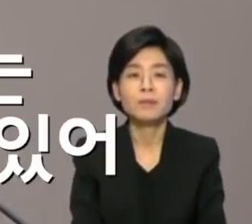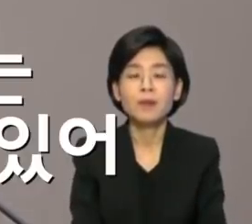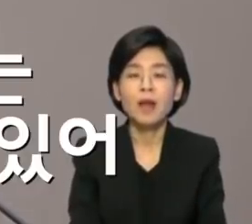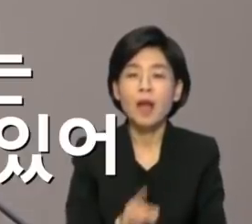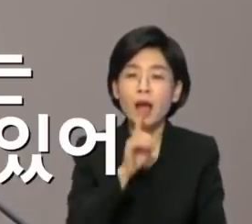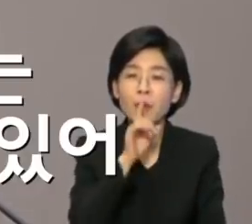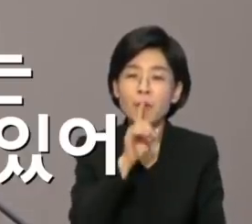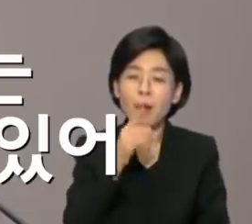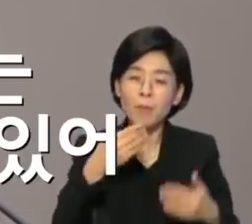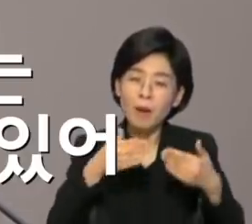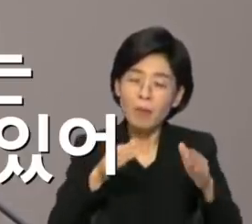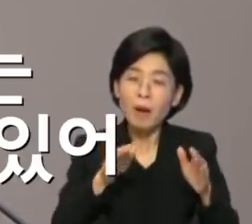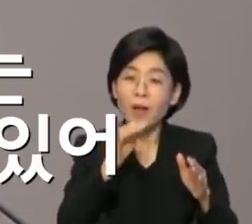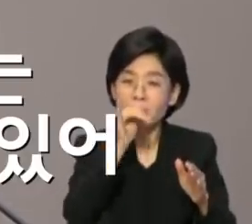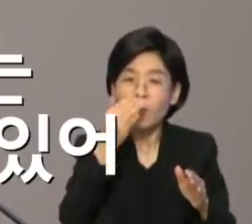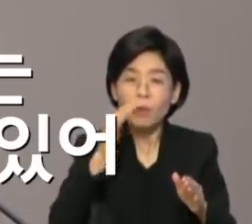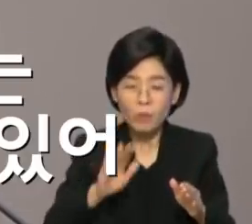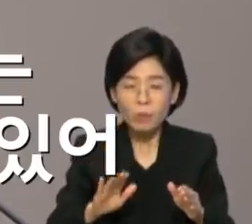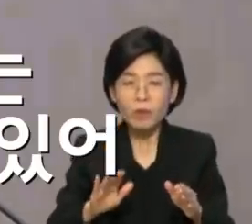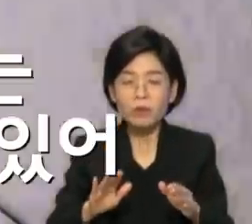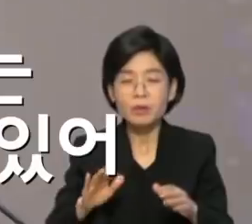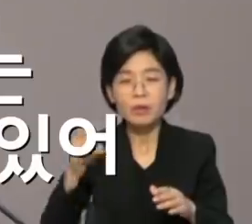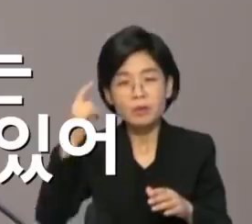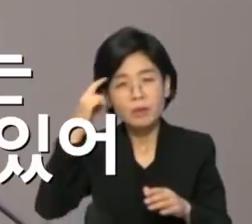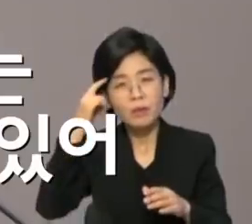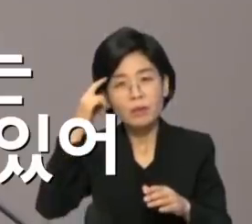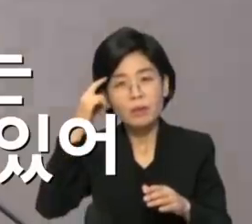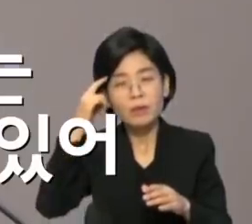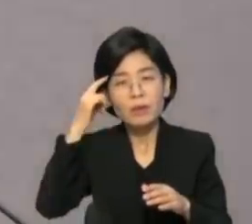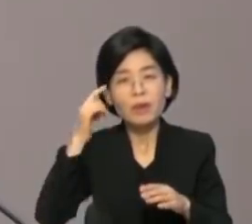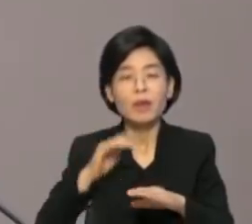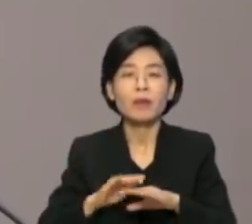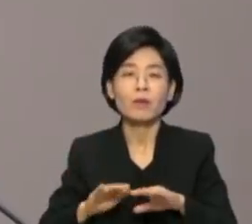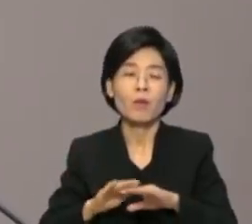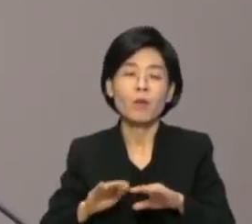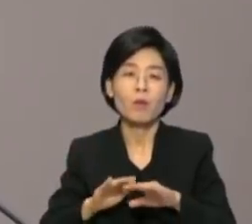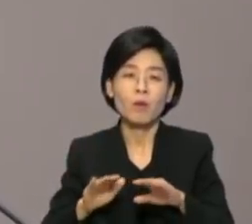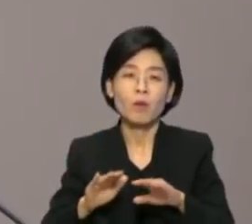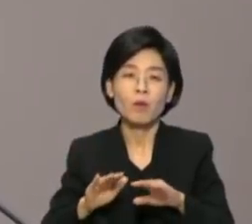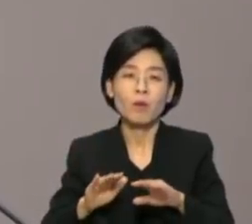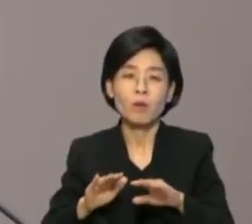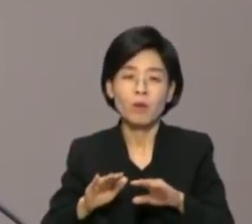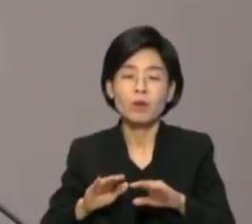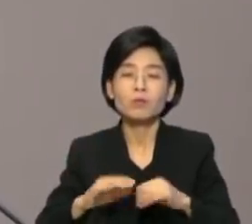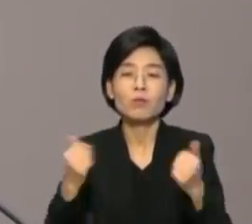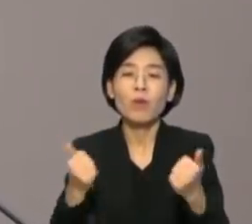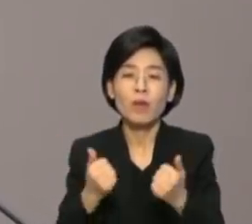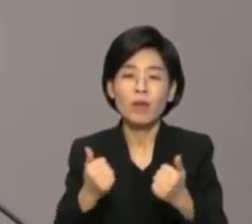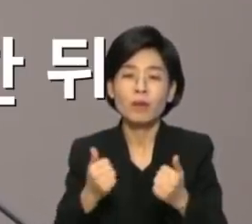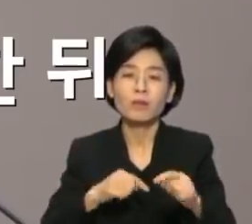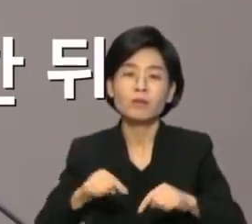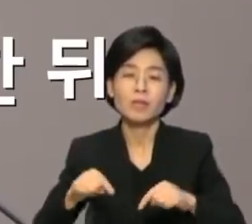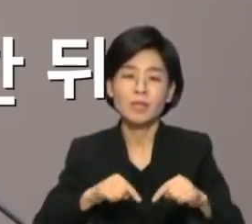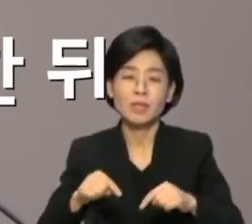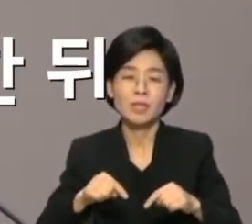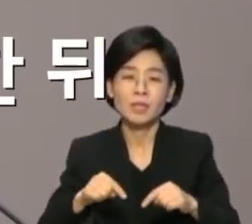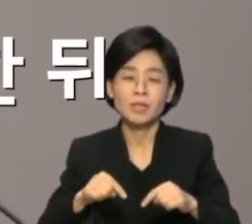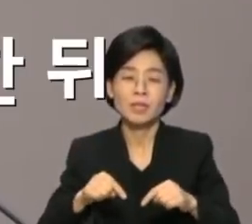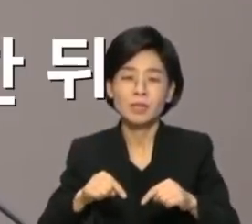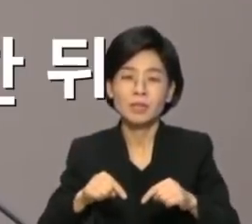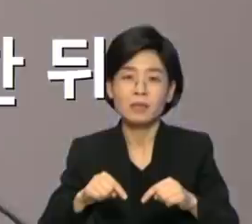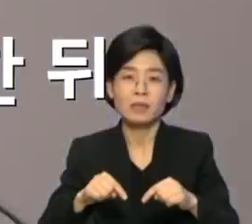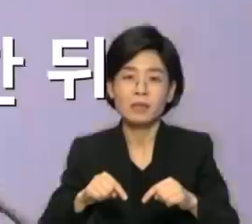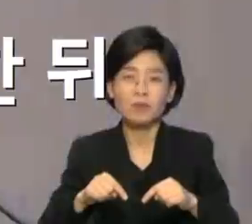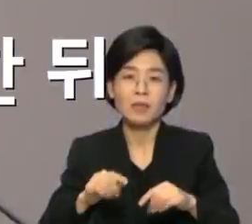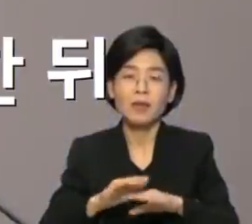그것을 어떻게 처리할 것인가는 우리 정치가 또 그 수준껏 할 필요 있어요. 그러니까 그걸 믿으세요. 자,